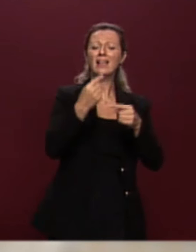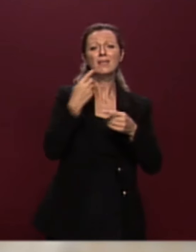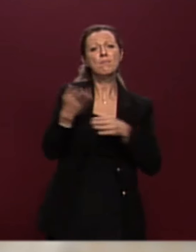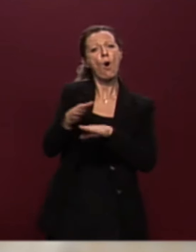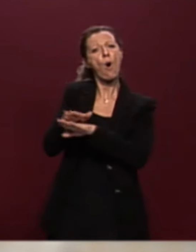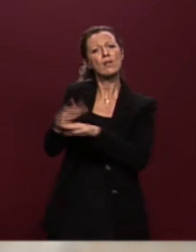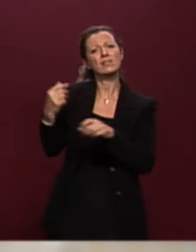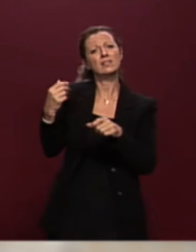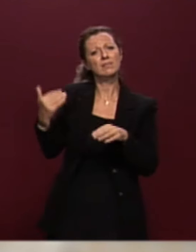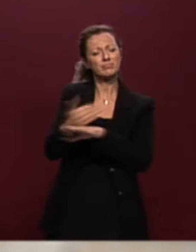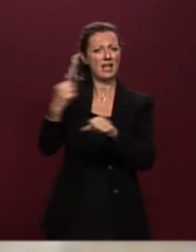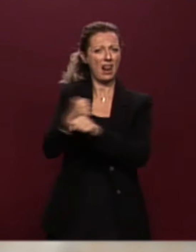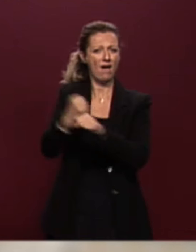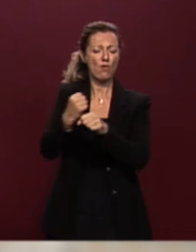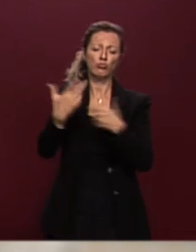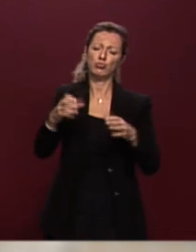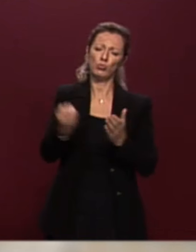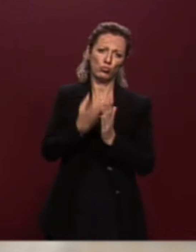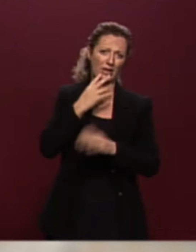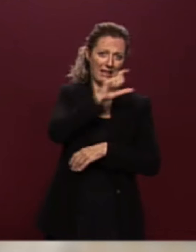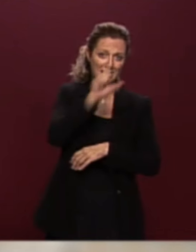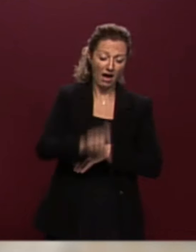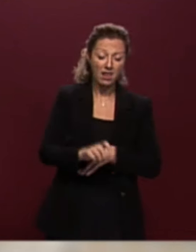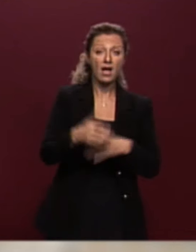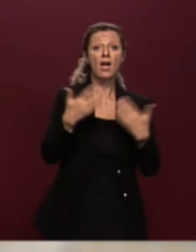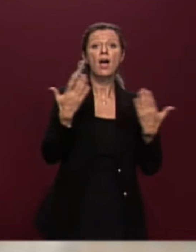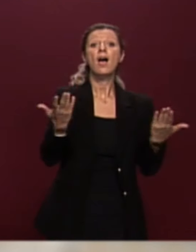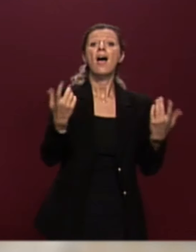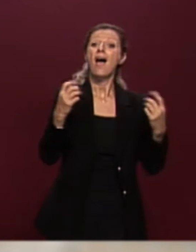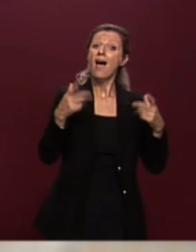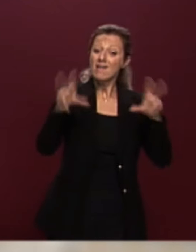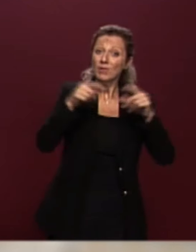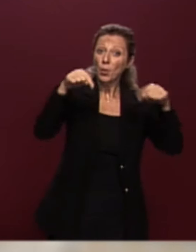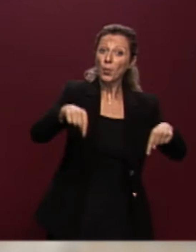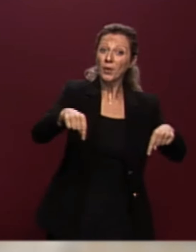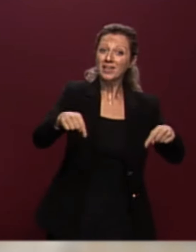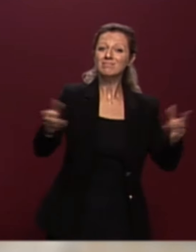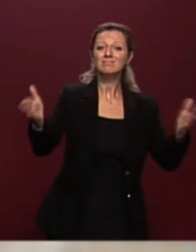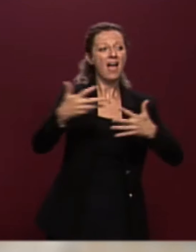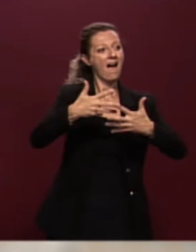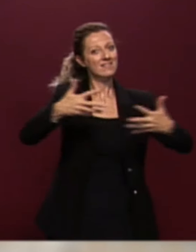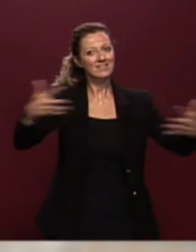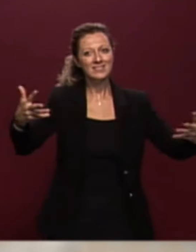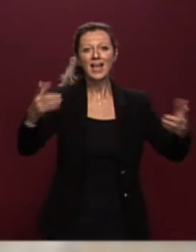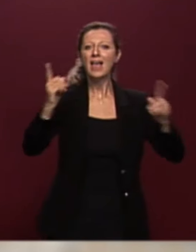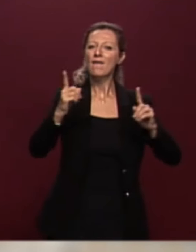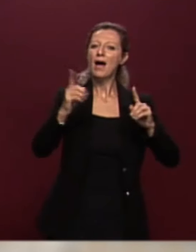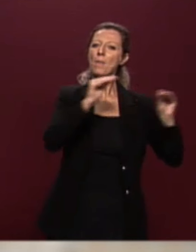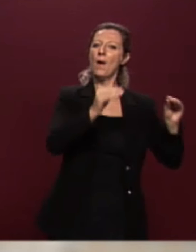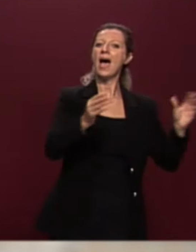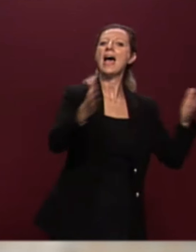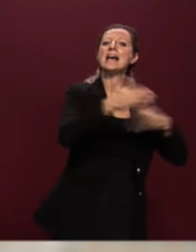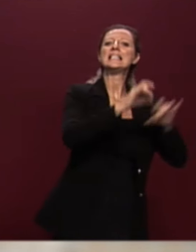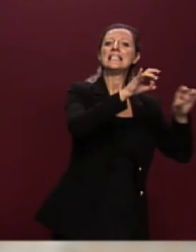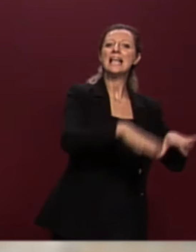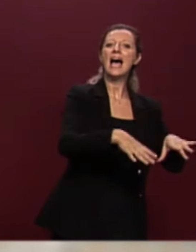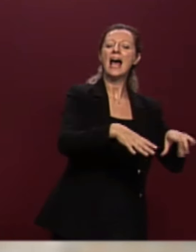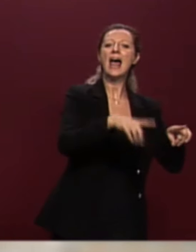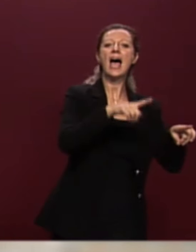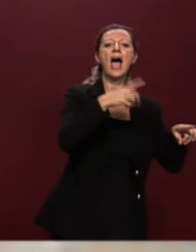in Italia. Siamo di nuovo qui in questa ampia sala, abbiamo dovuto spostarci dalla sala della Lupa data l'alta